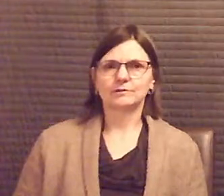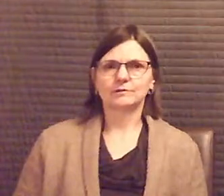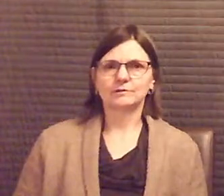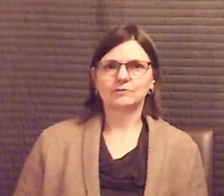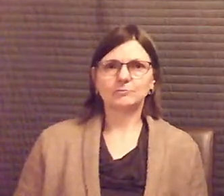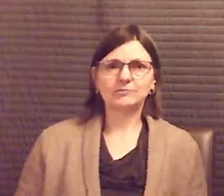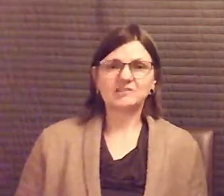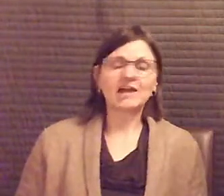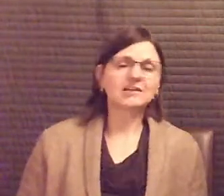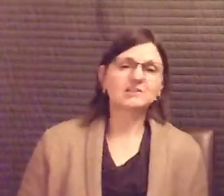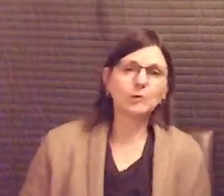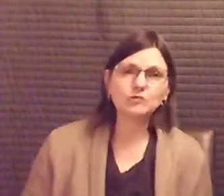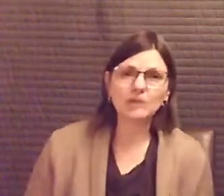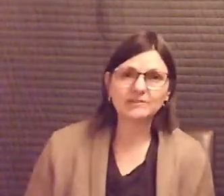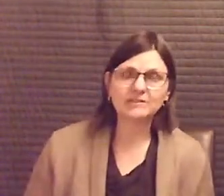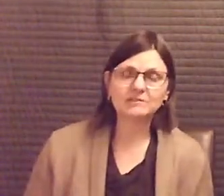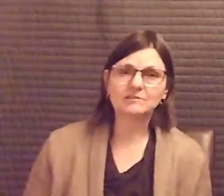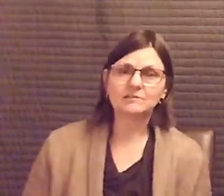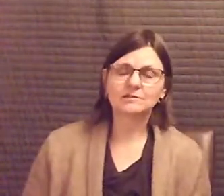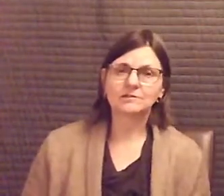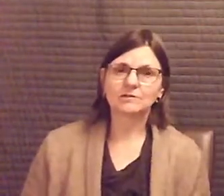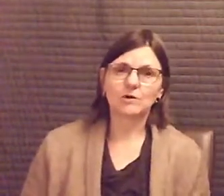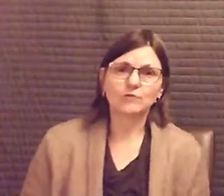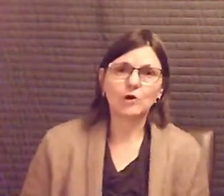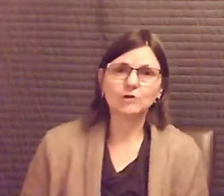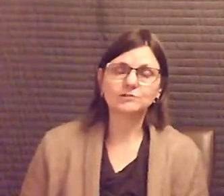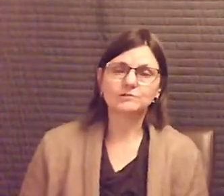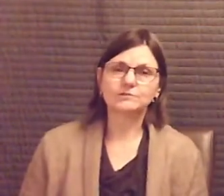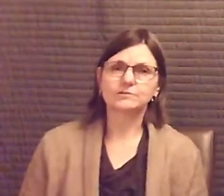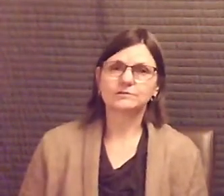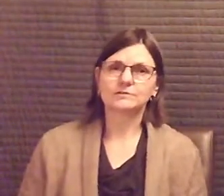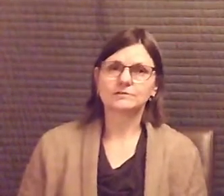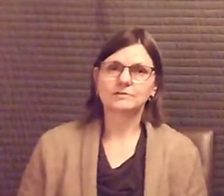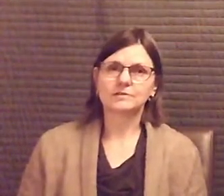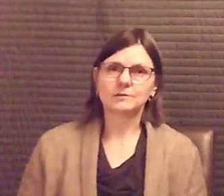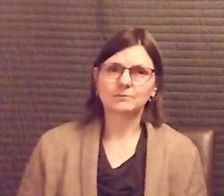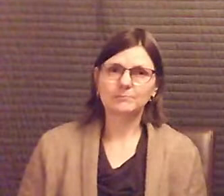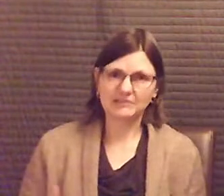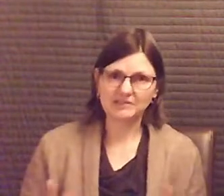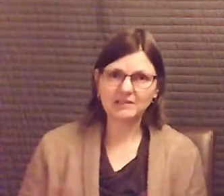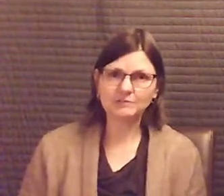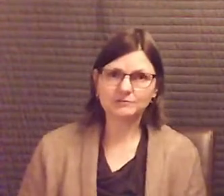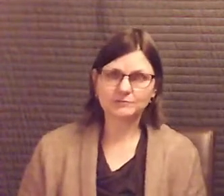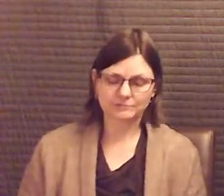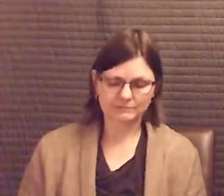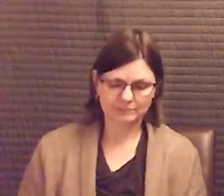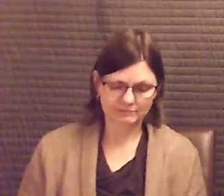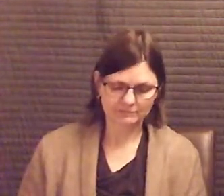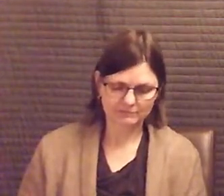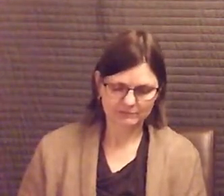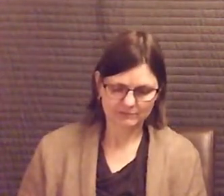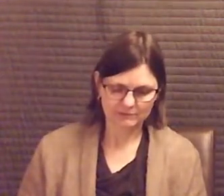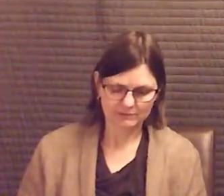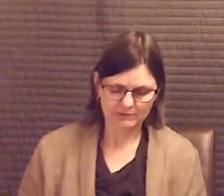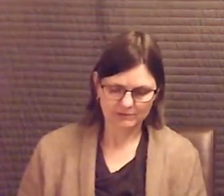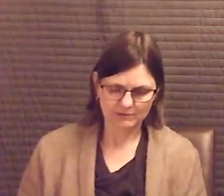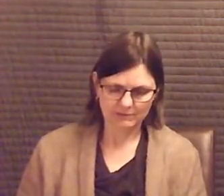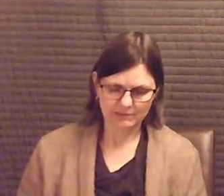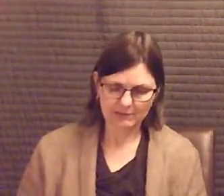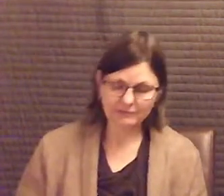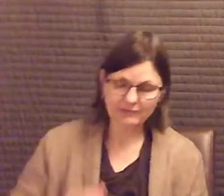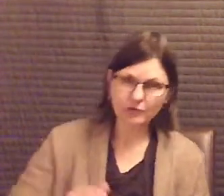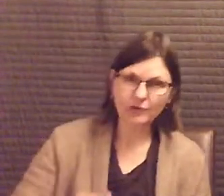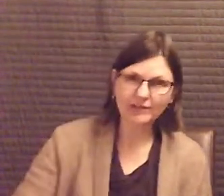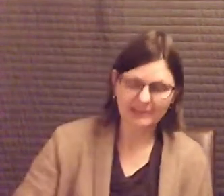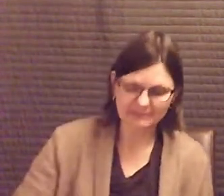messenger ze beschadigen de boodschappen die of god of gehad de damage ik hem zo naar zichzelf aandoen toen reed is rustig in